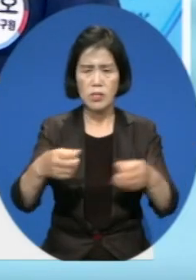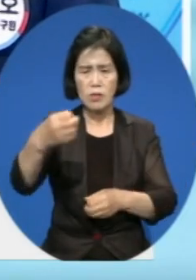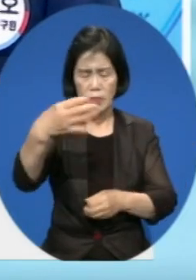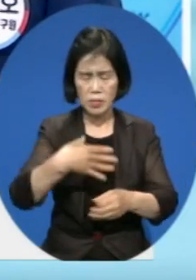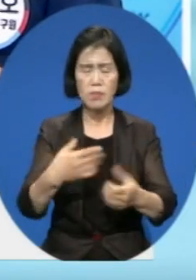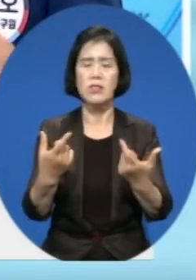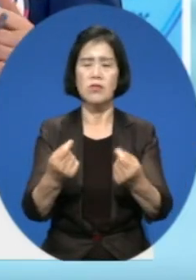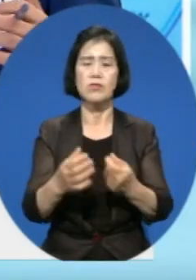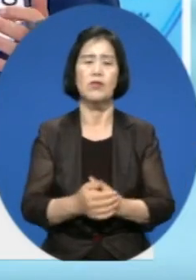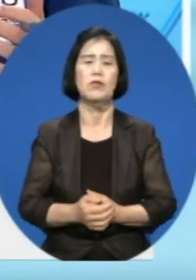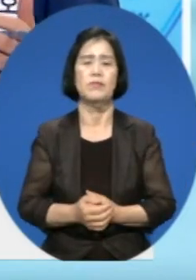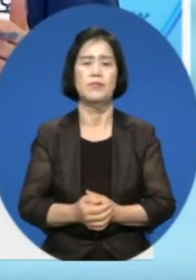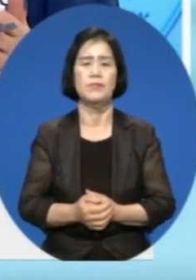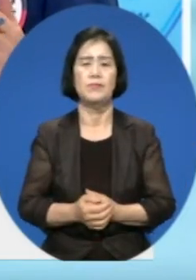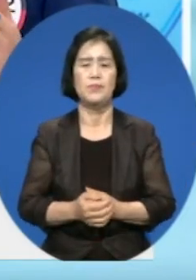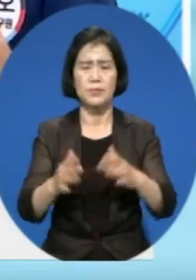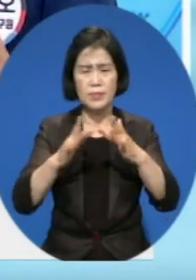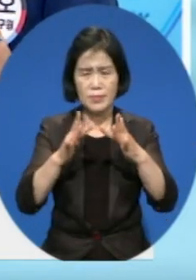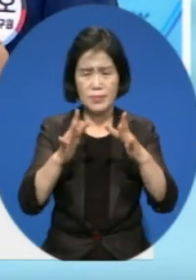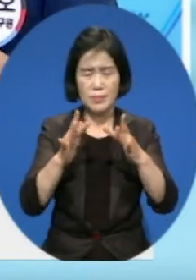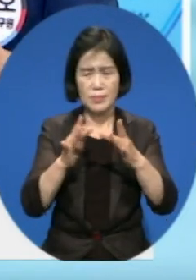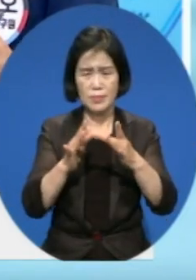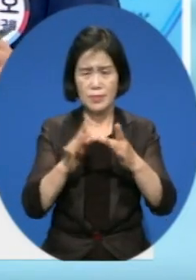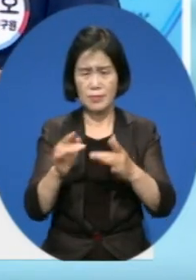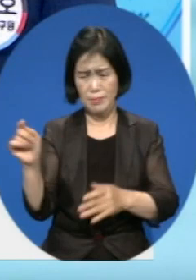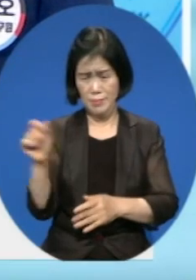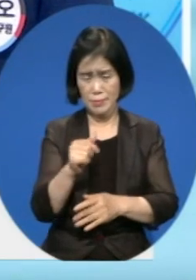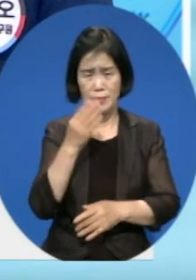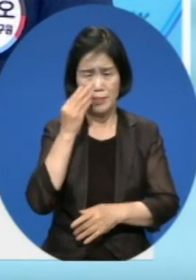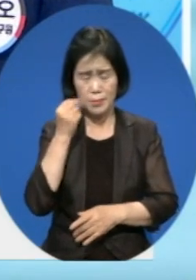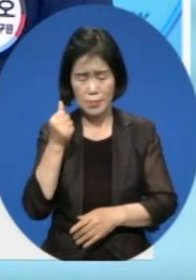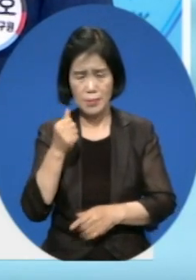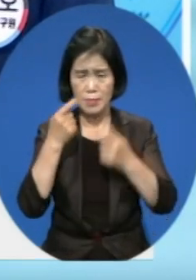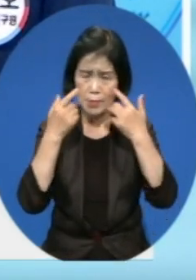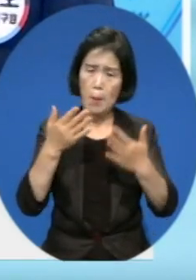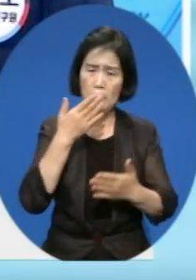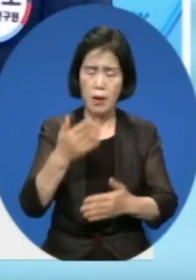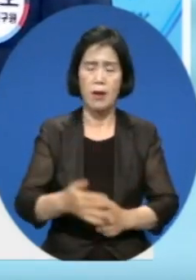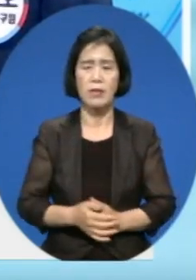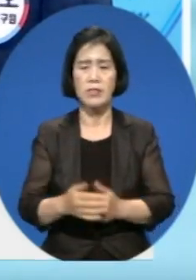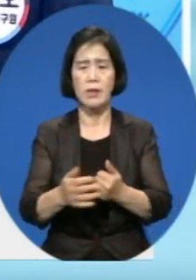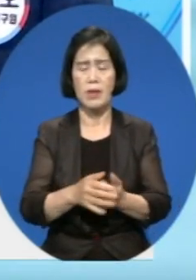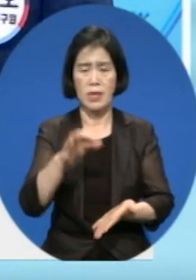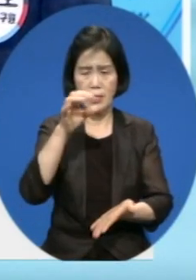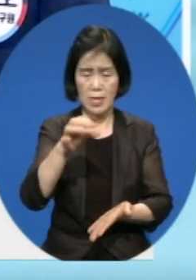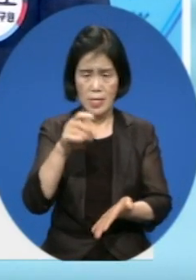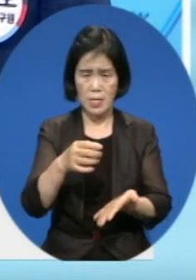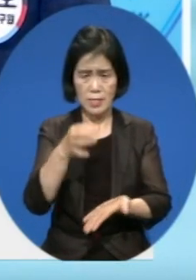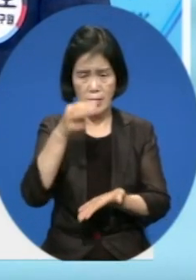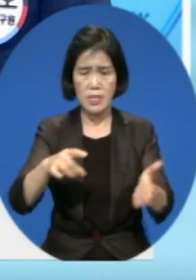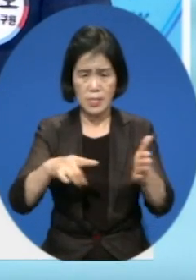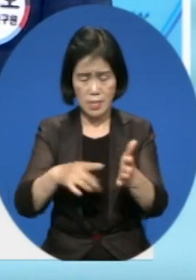평론가가 얘기한 것처럼 우린 전산화가 잘 돼 있고 굉장히 뭐 이런 거에 대해서 확실히 할 수 있거든요. 재산세 낼 때